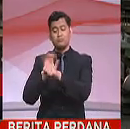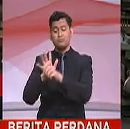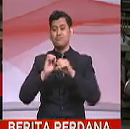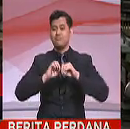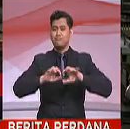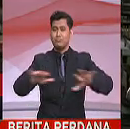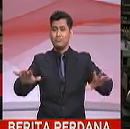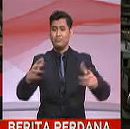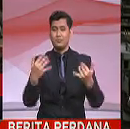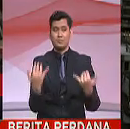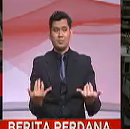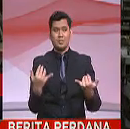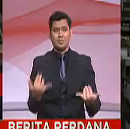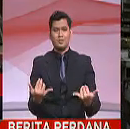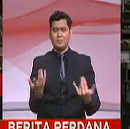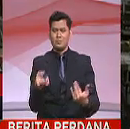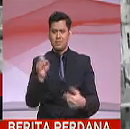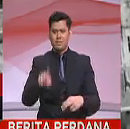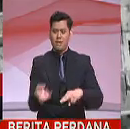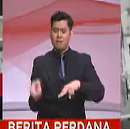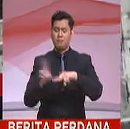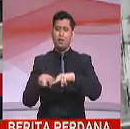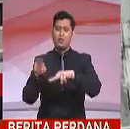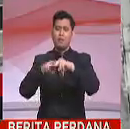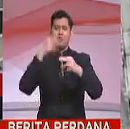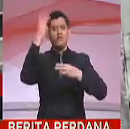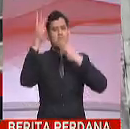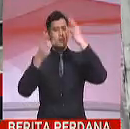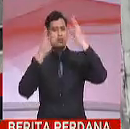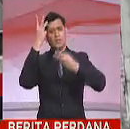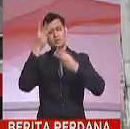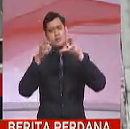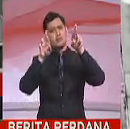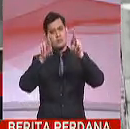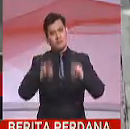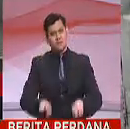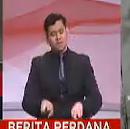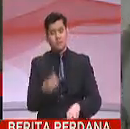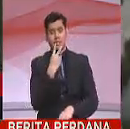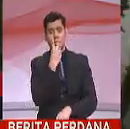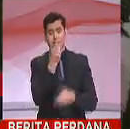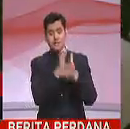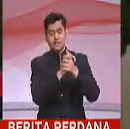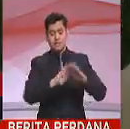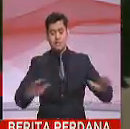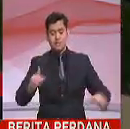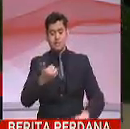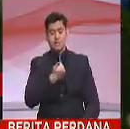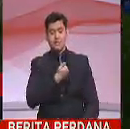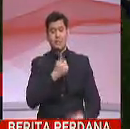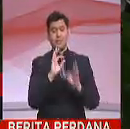datang serentak ini pastinya menambah kerisauan penduduk yang terjejas banjir dalam memastikan keselamatan diri serta